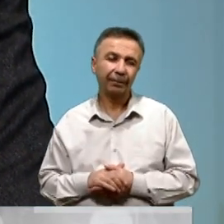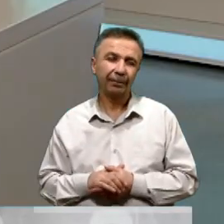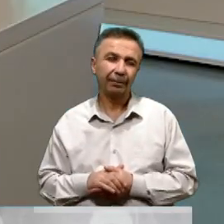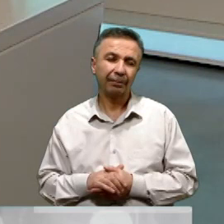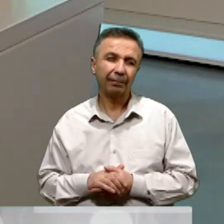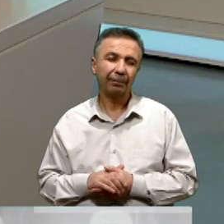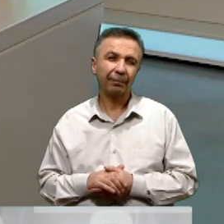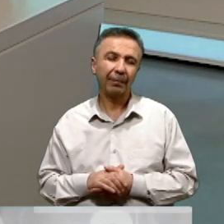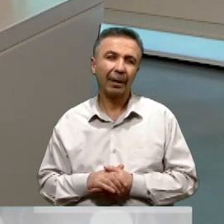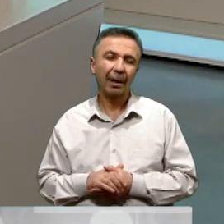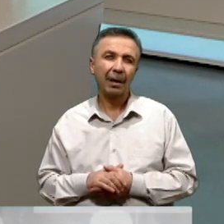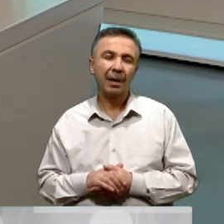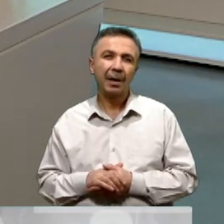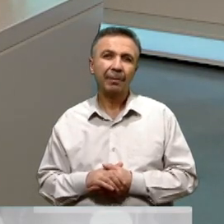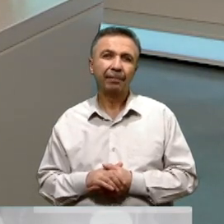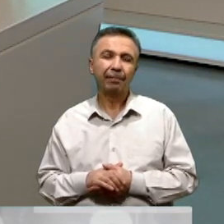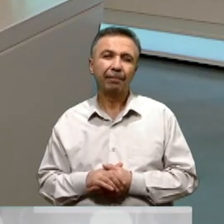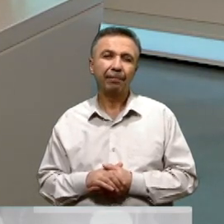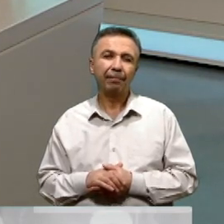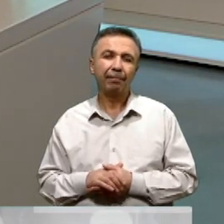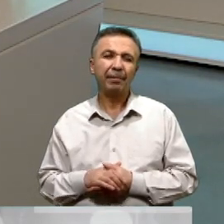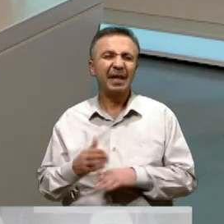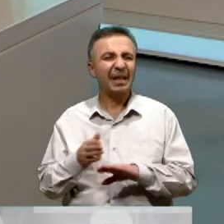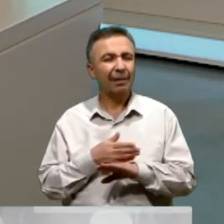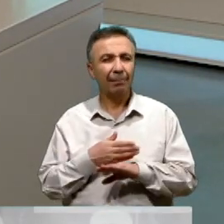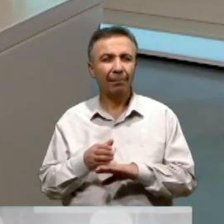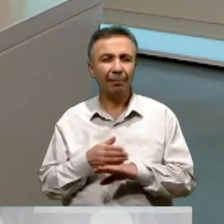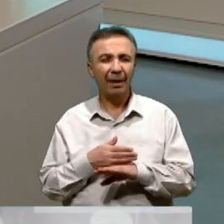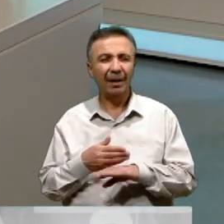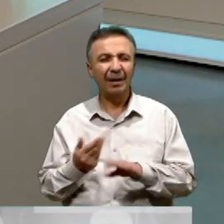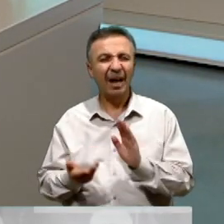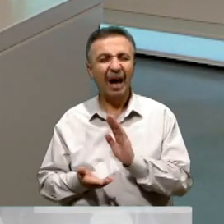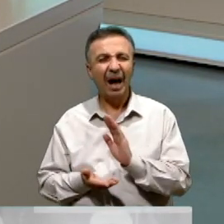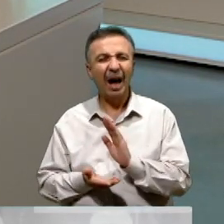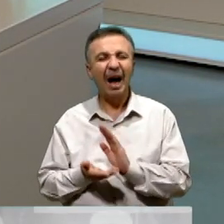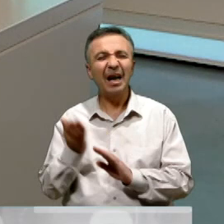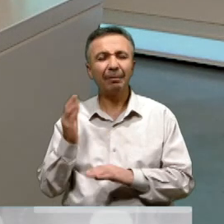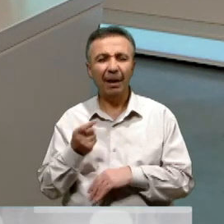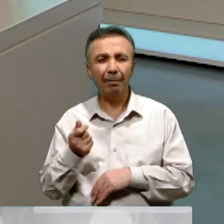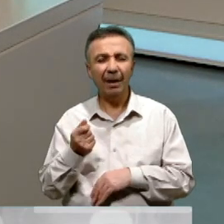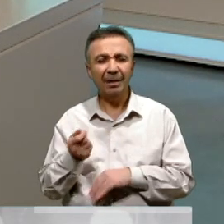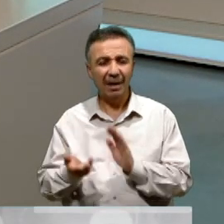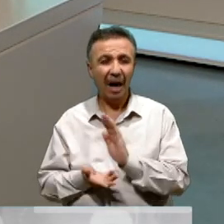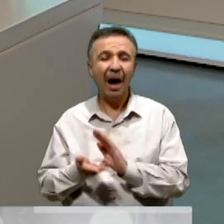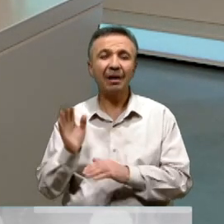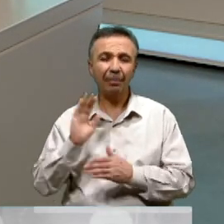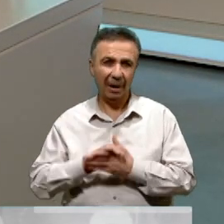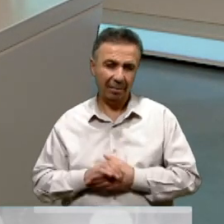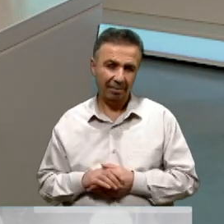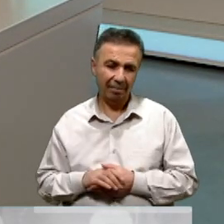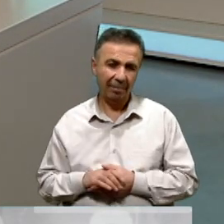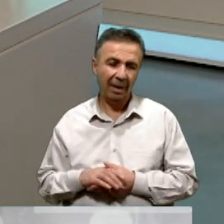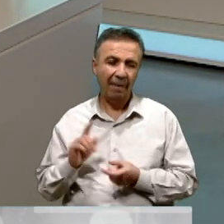hatırlayalım. Gayri nami malı olan kimse. Yani artıcı olmayan mallar. Artıcı olmayan, yani para